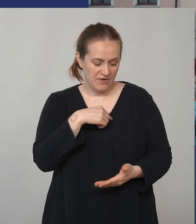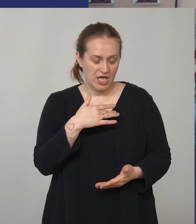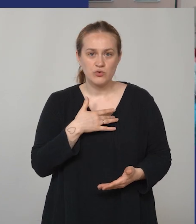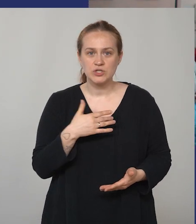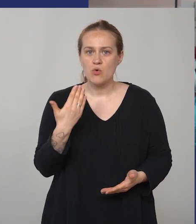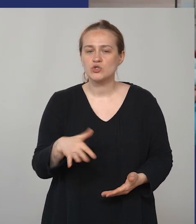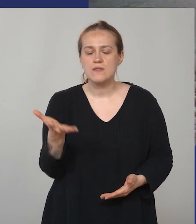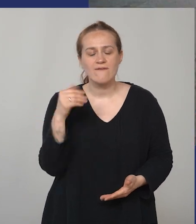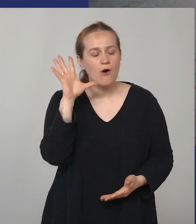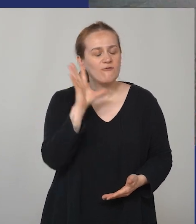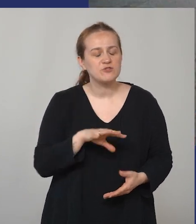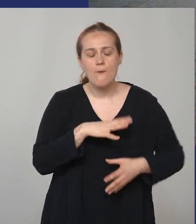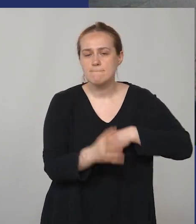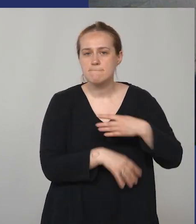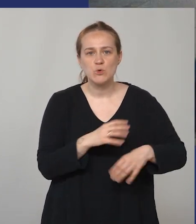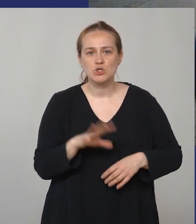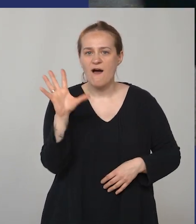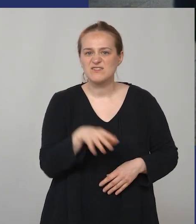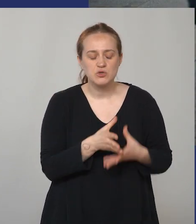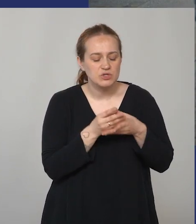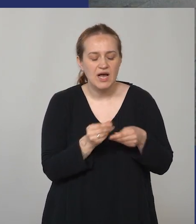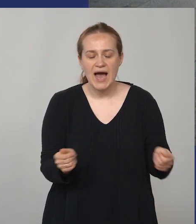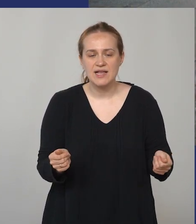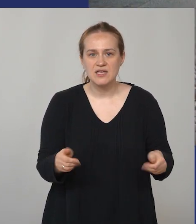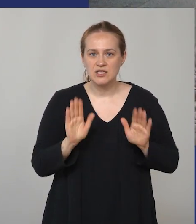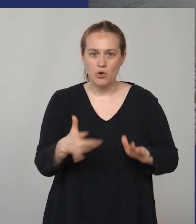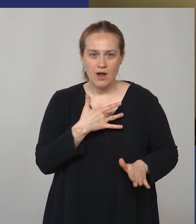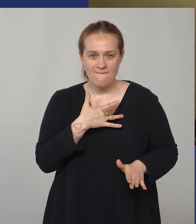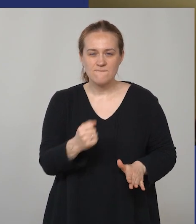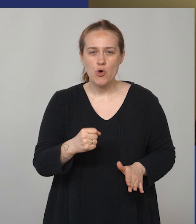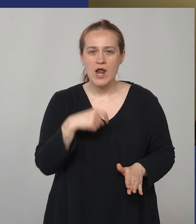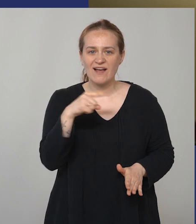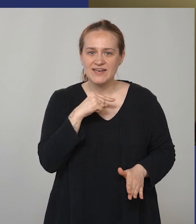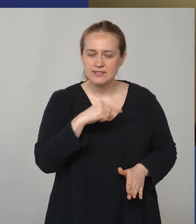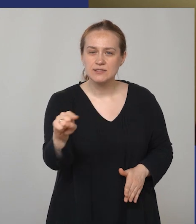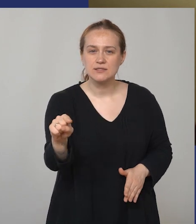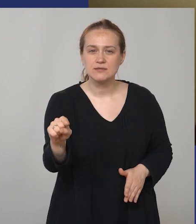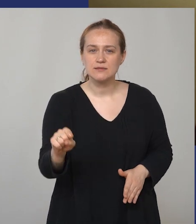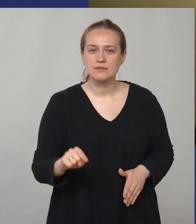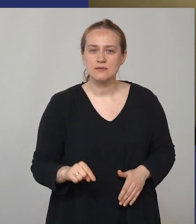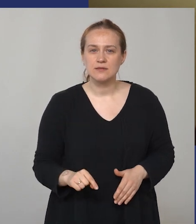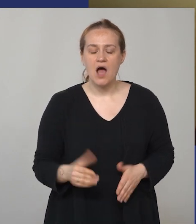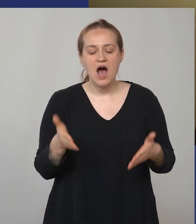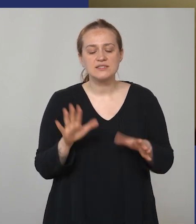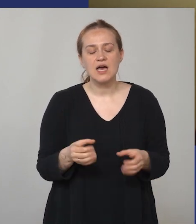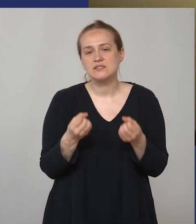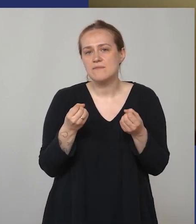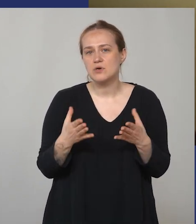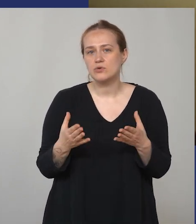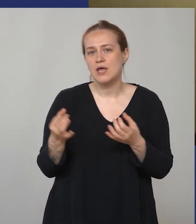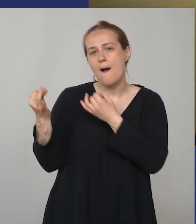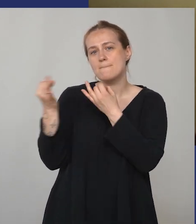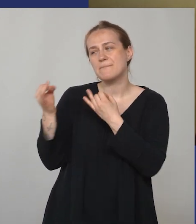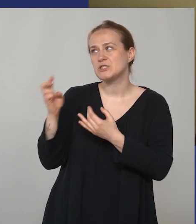прост, беседуя с царями, останься честен, говоря с толпой. Будь прям и тверд, с рогами и